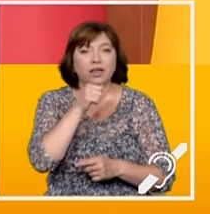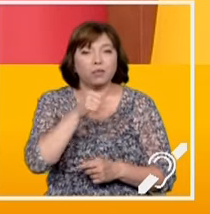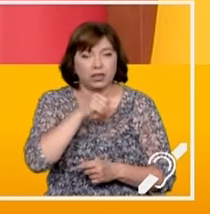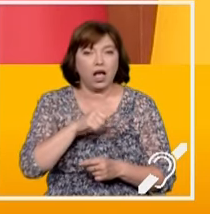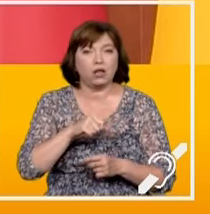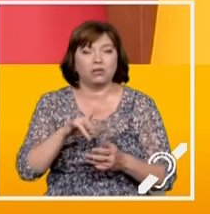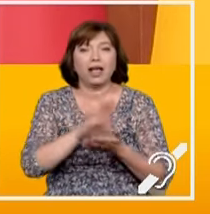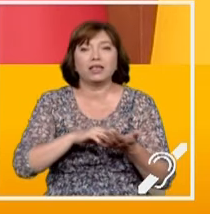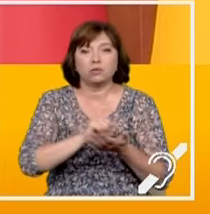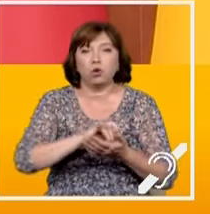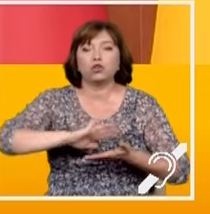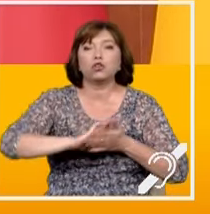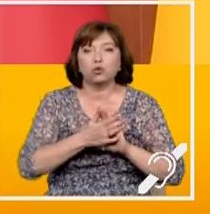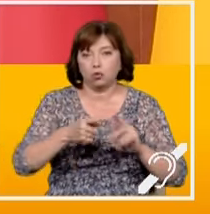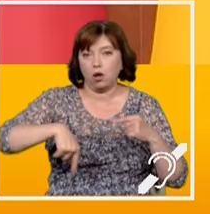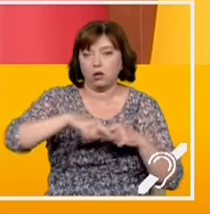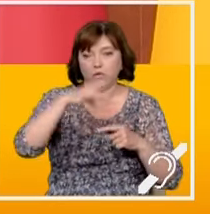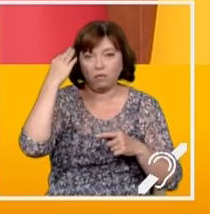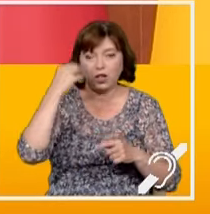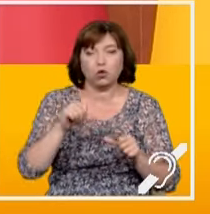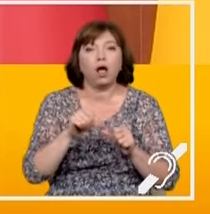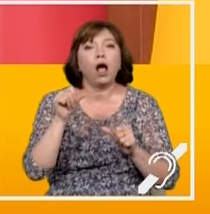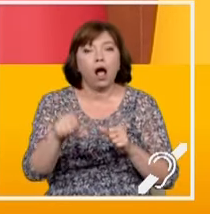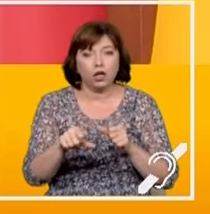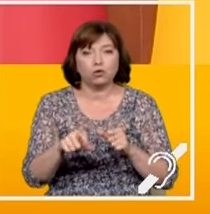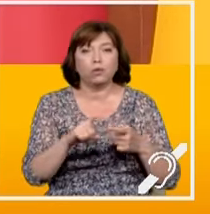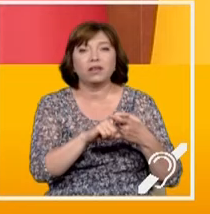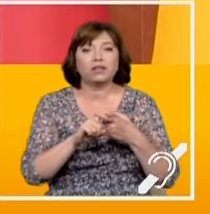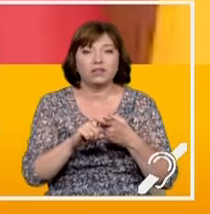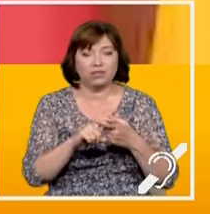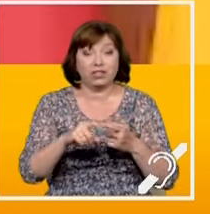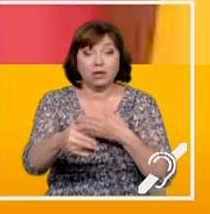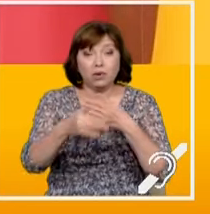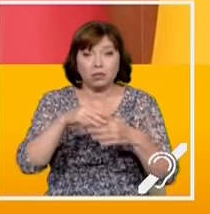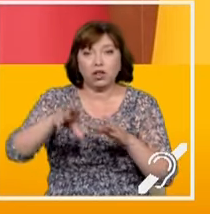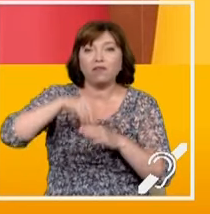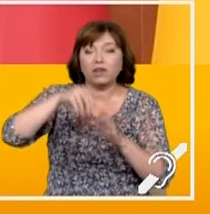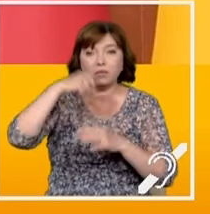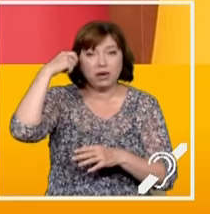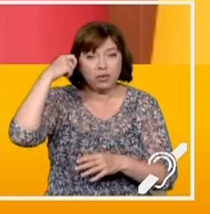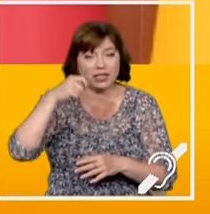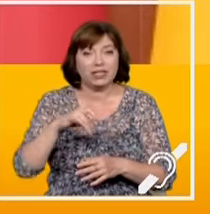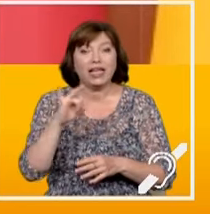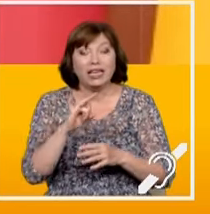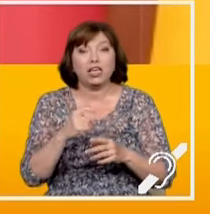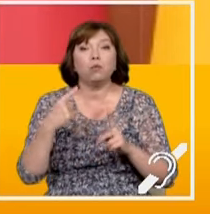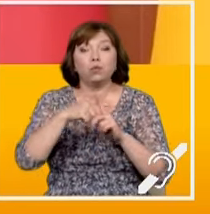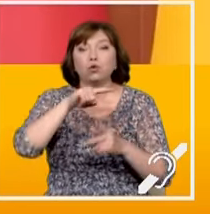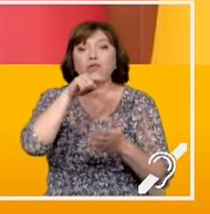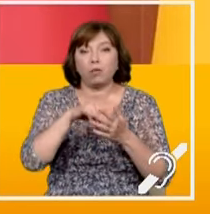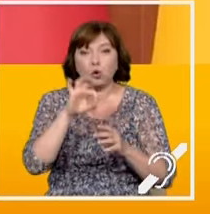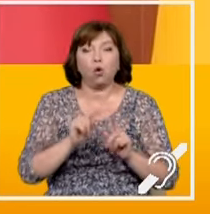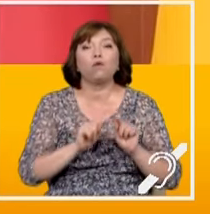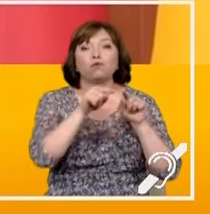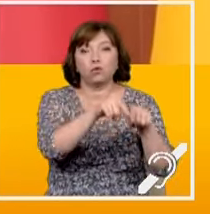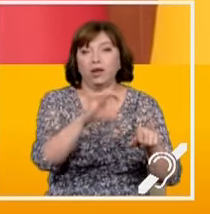să destabilizeze țara dumneavoastră, mai ales pe fundalul alegerilor prezidențiale și aderării țării